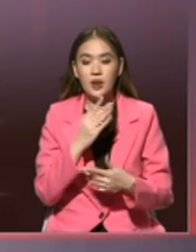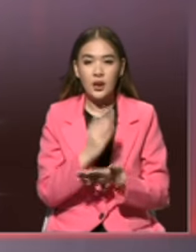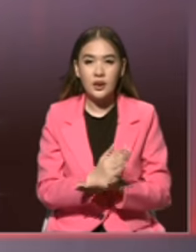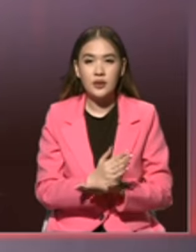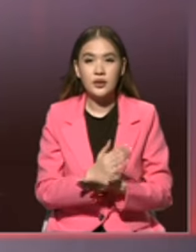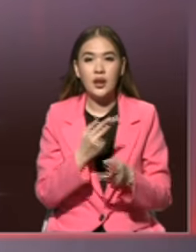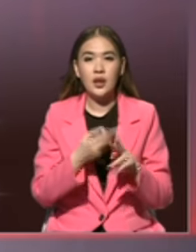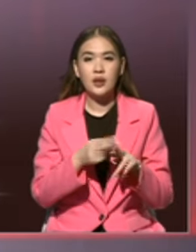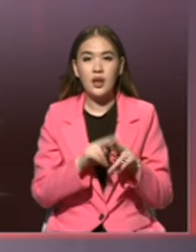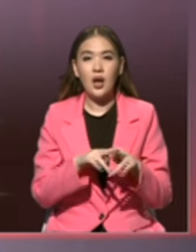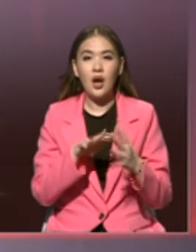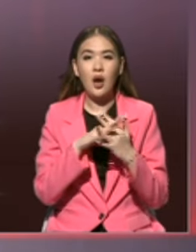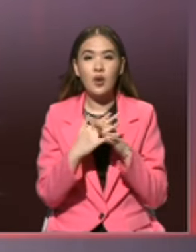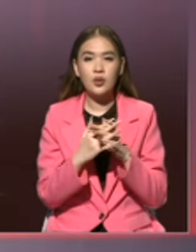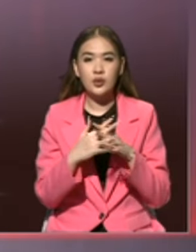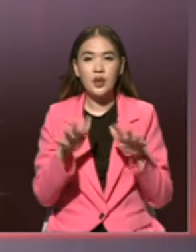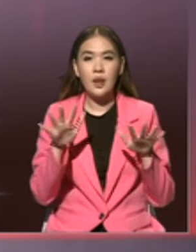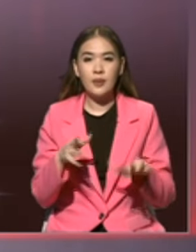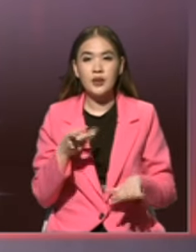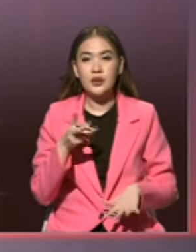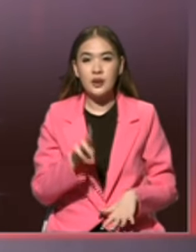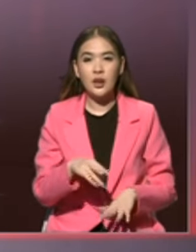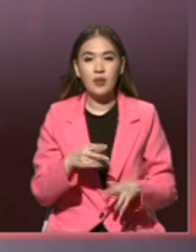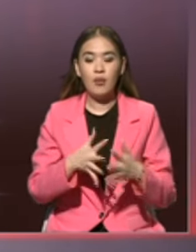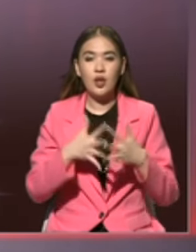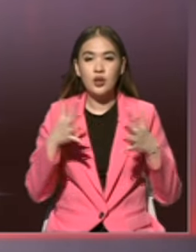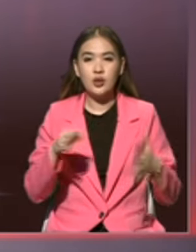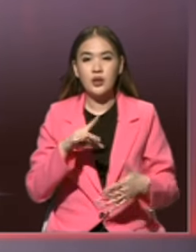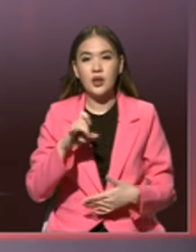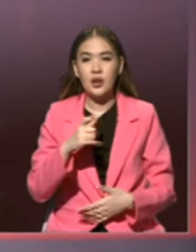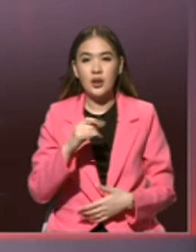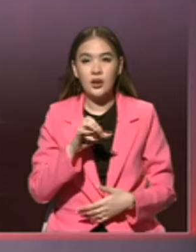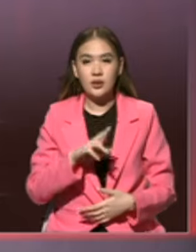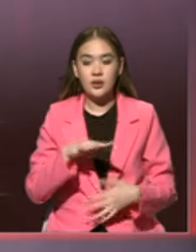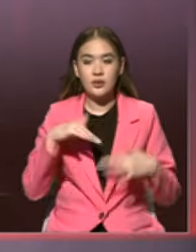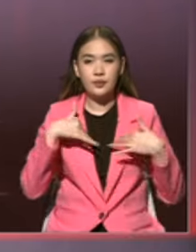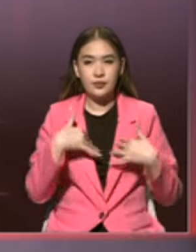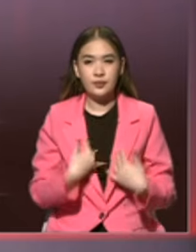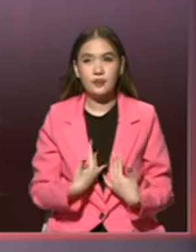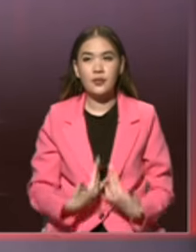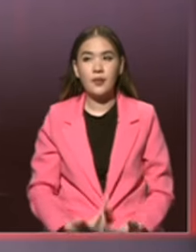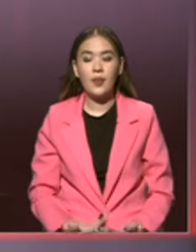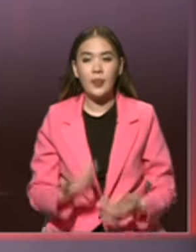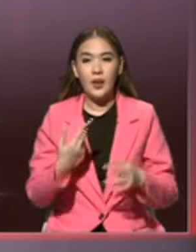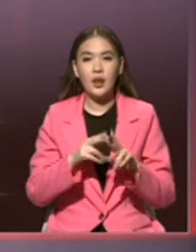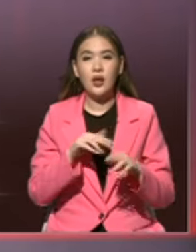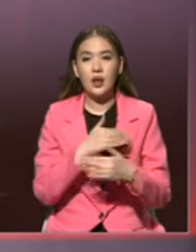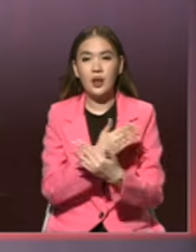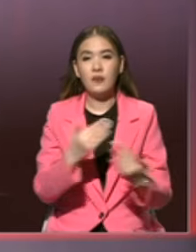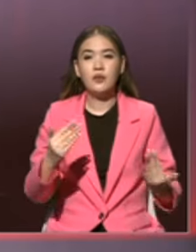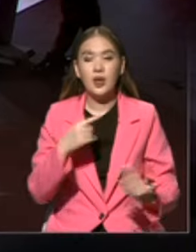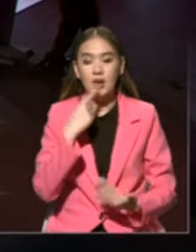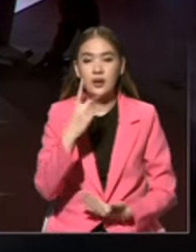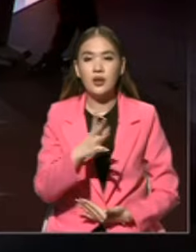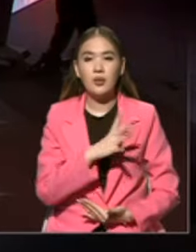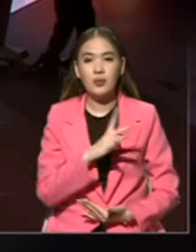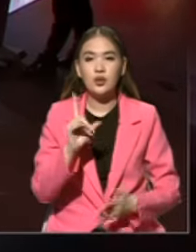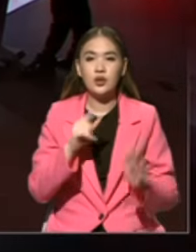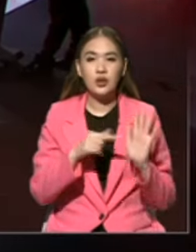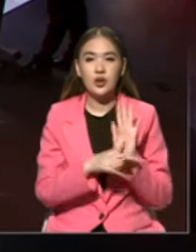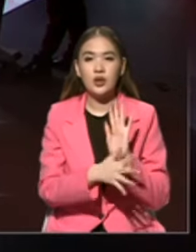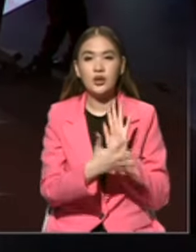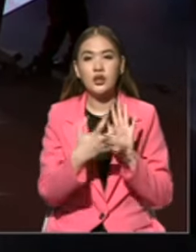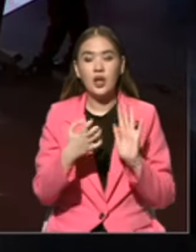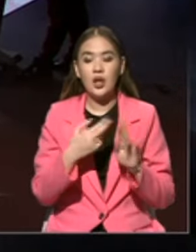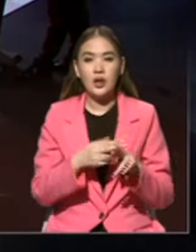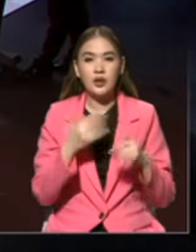ол ауылдағы ағайындар үшін ол үлкен трагедия. Иә. Енді жаңа өзіңіз айтып өттіңіз, 7,500